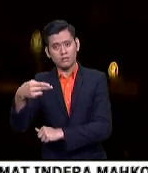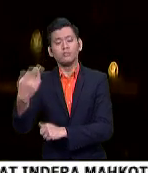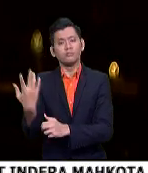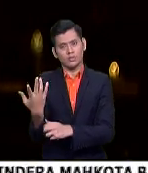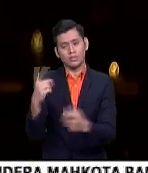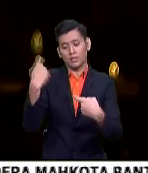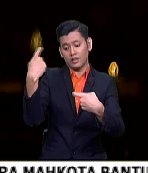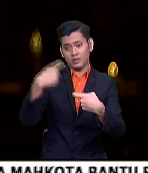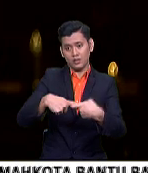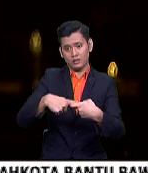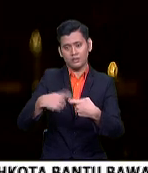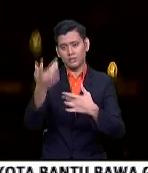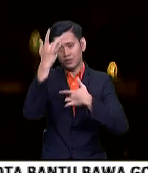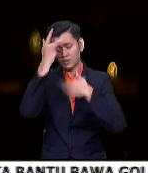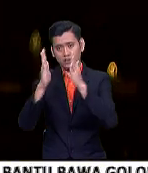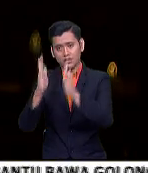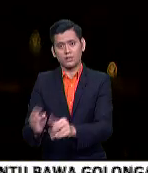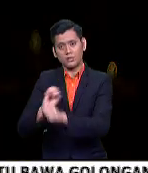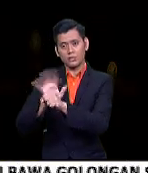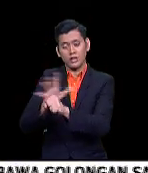pengurusan jenazah pesakit COVID-19.